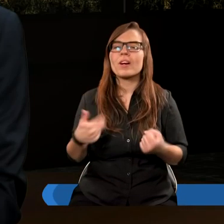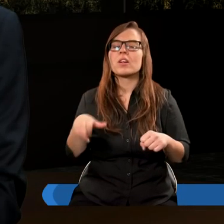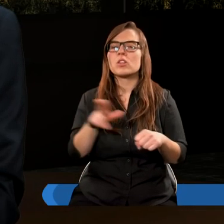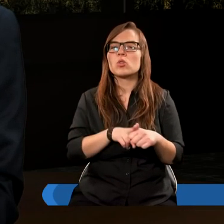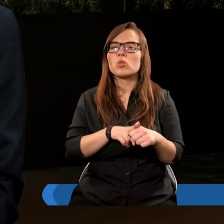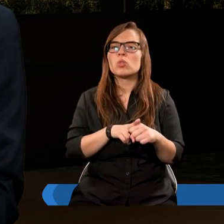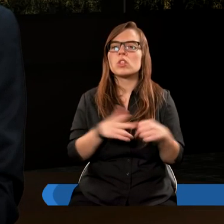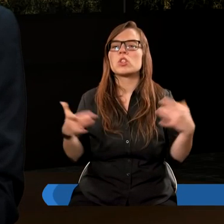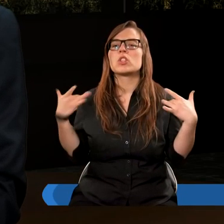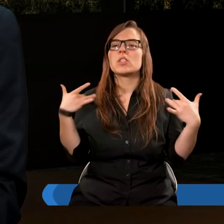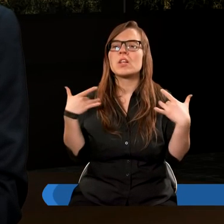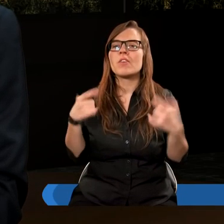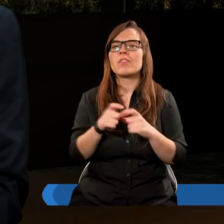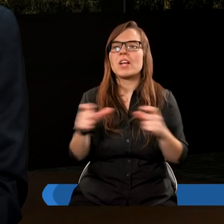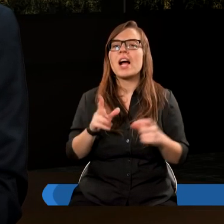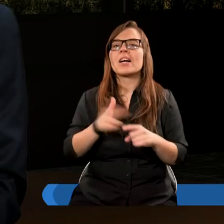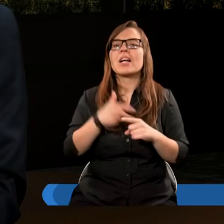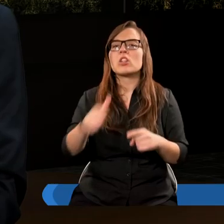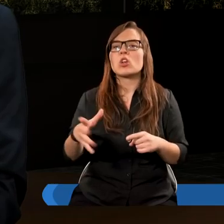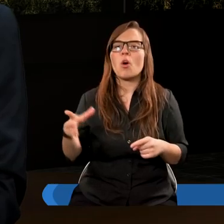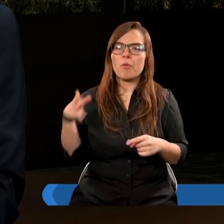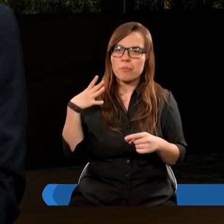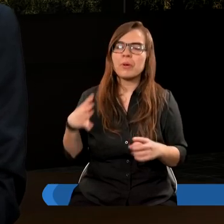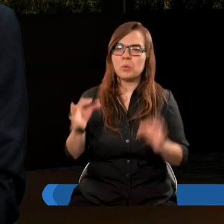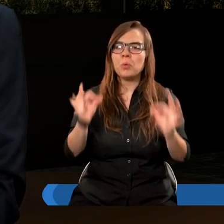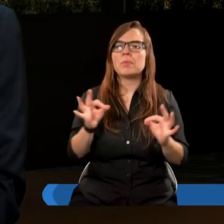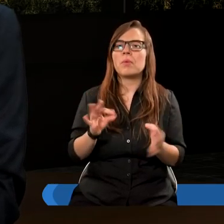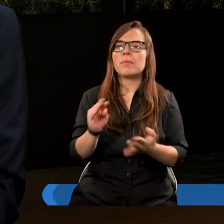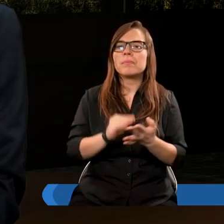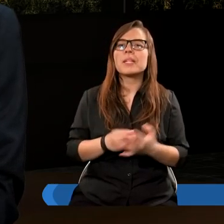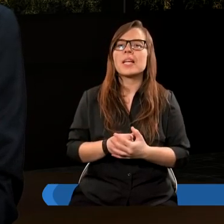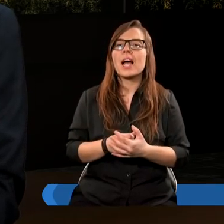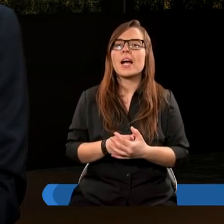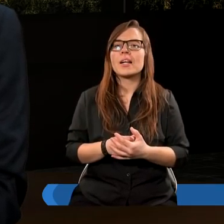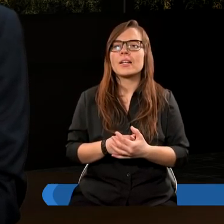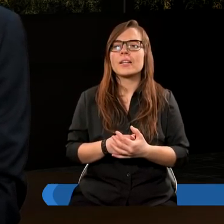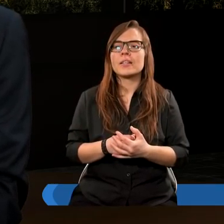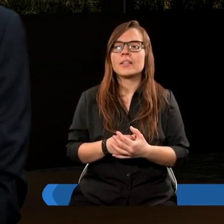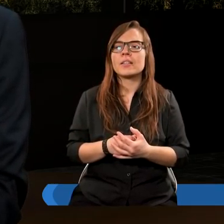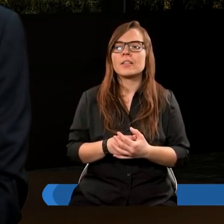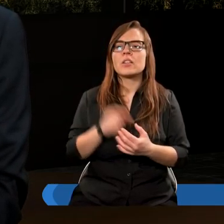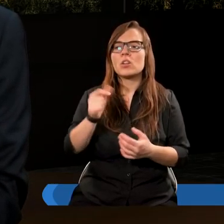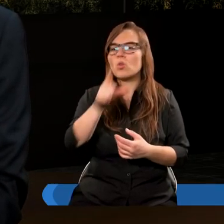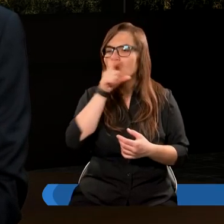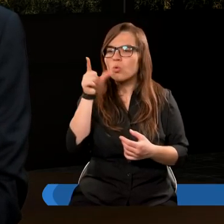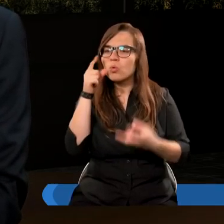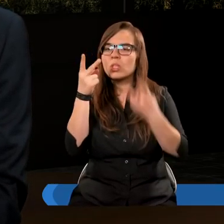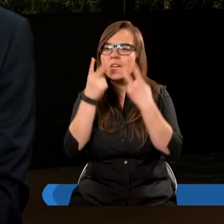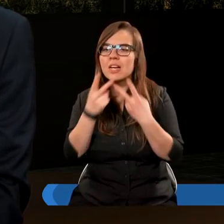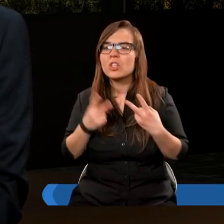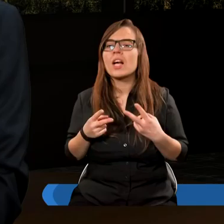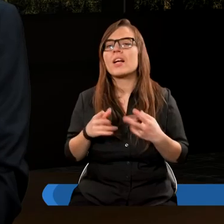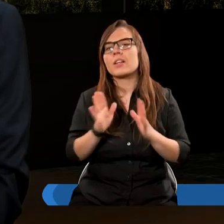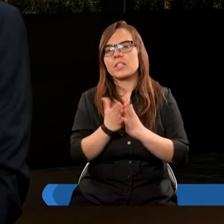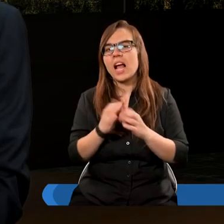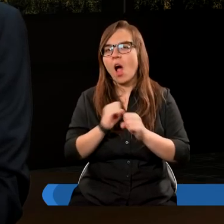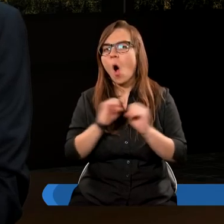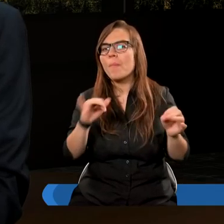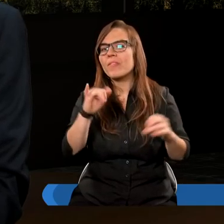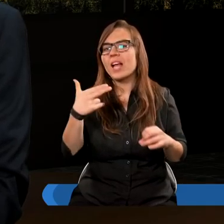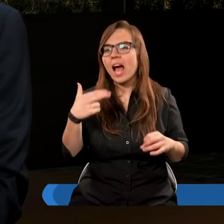żył w czasie, kiedy to było pisane, bo nieraz ludzie czytając księgę